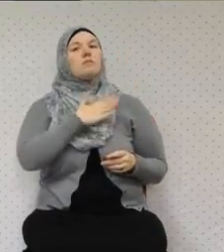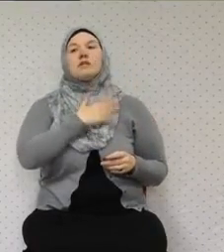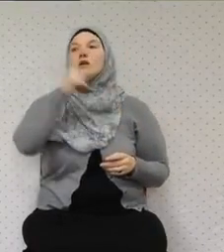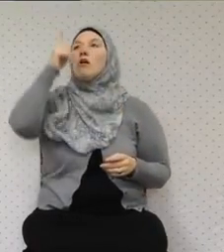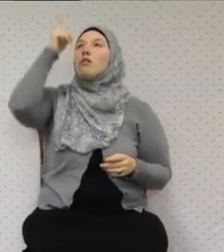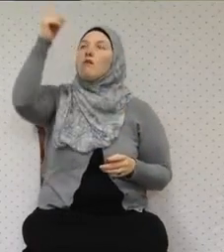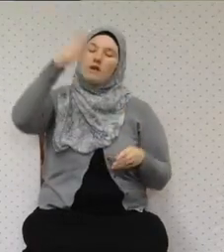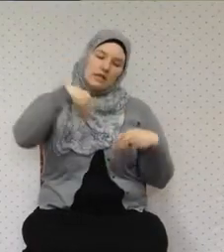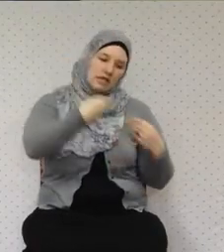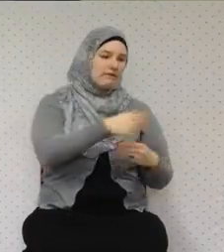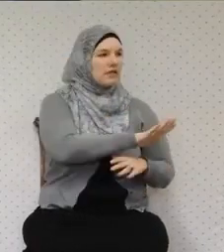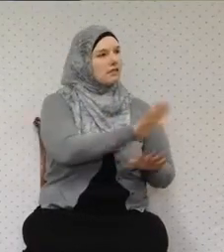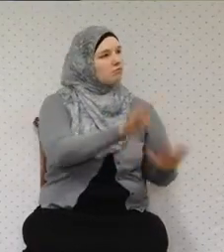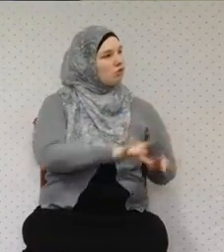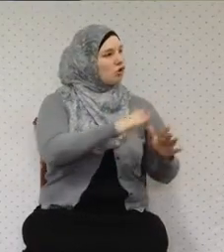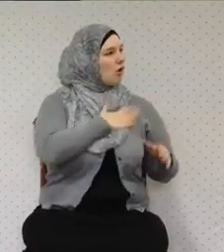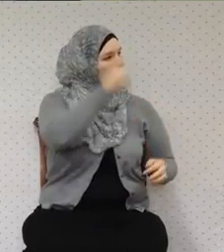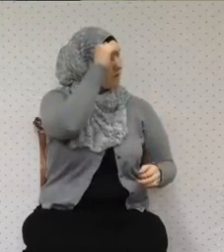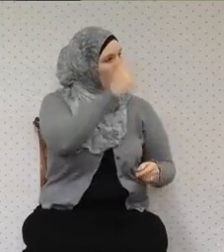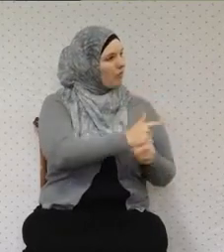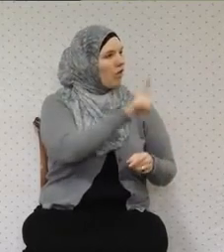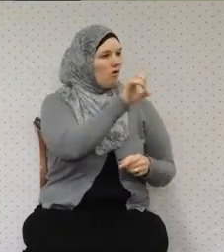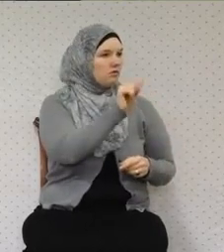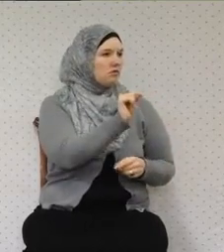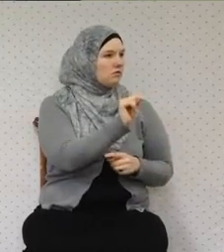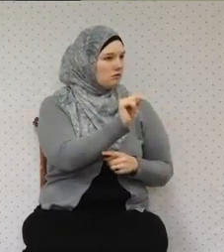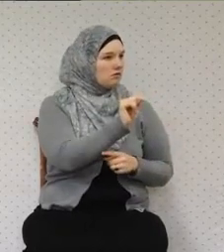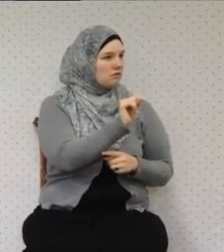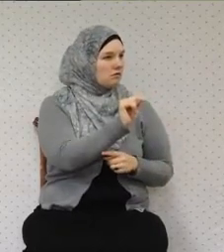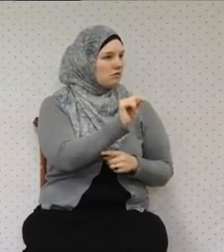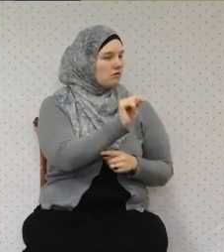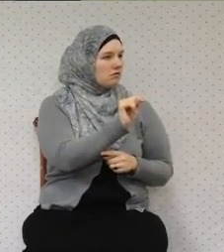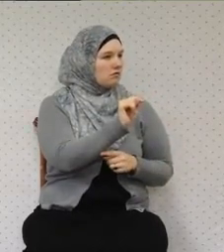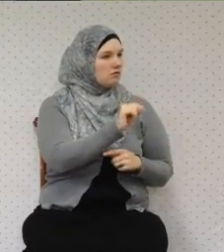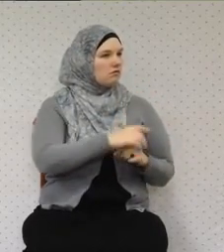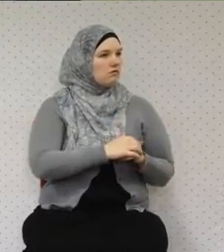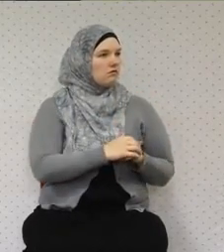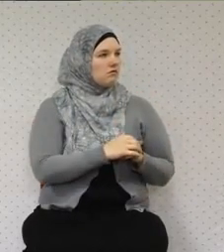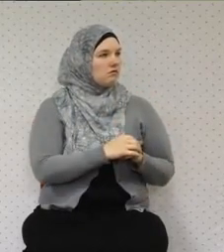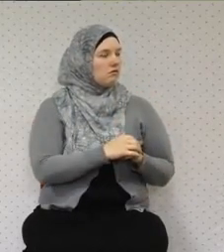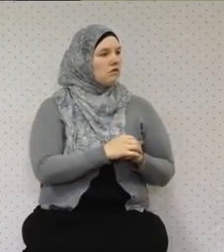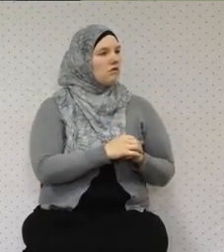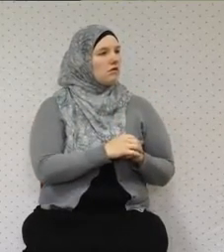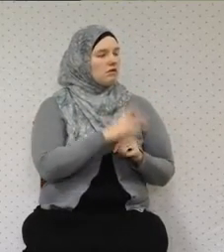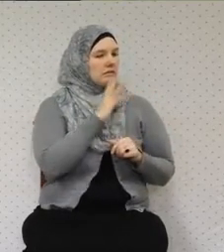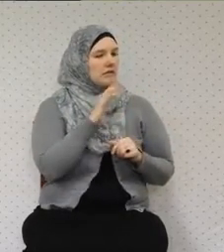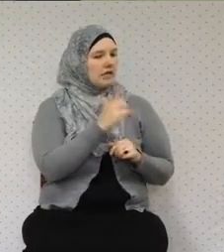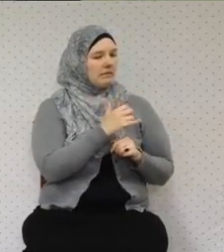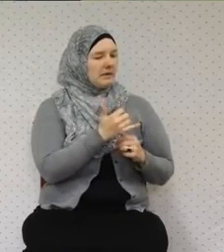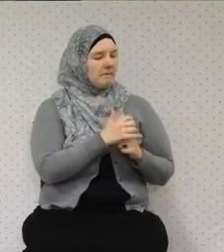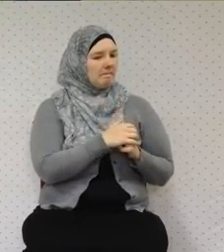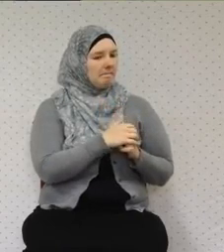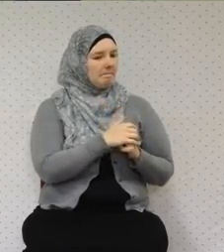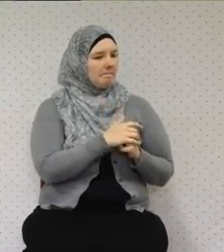Allah bestow His mercy on my brother Lot. رحم الله أخي لوطا فقد